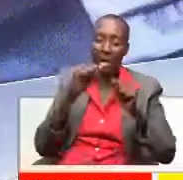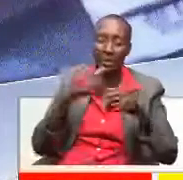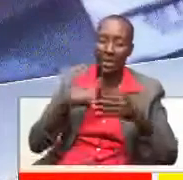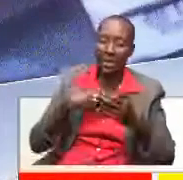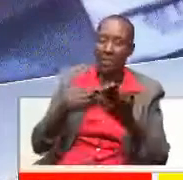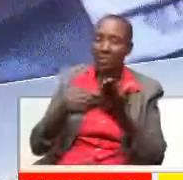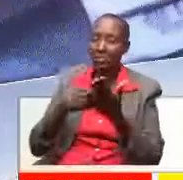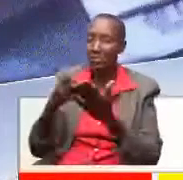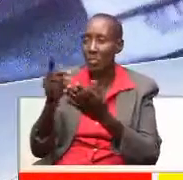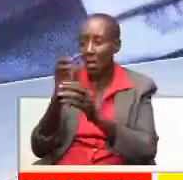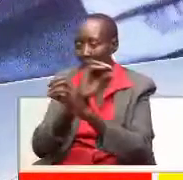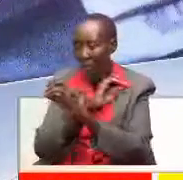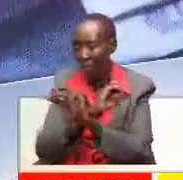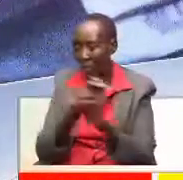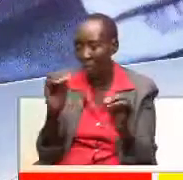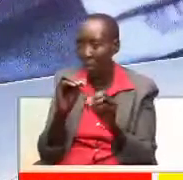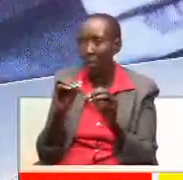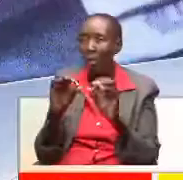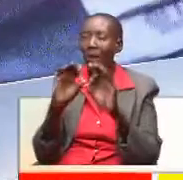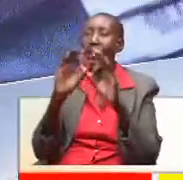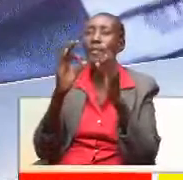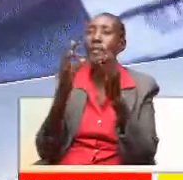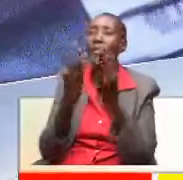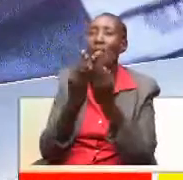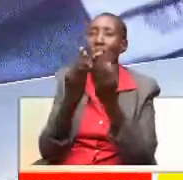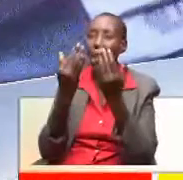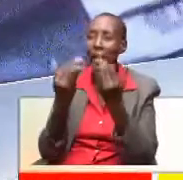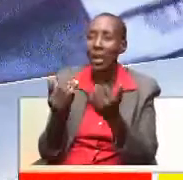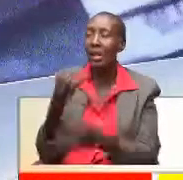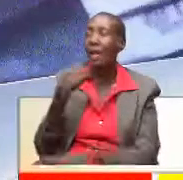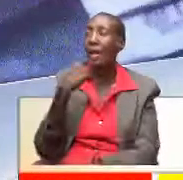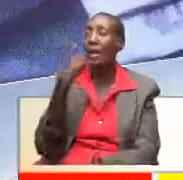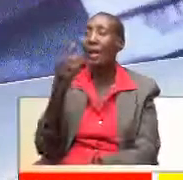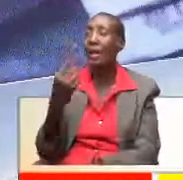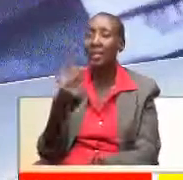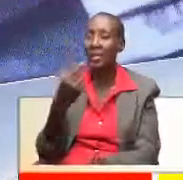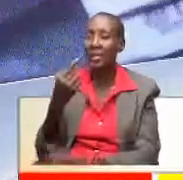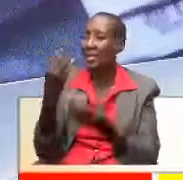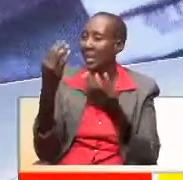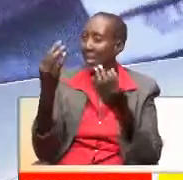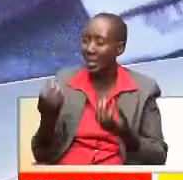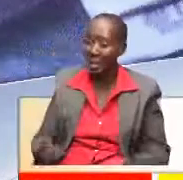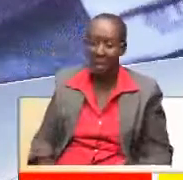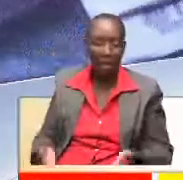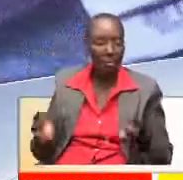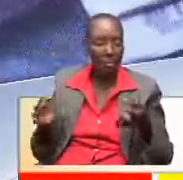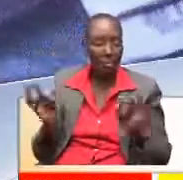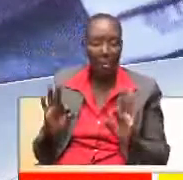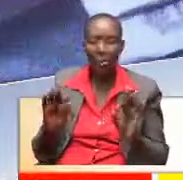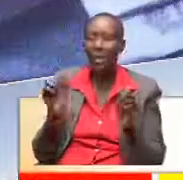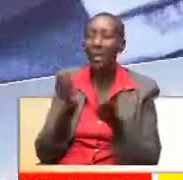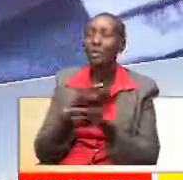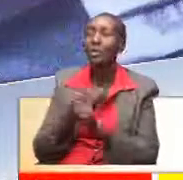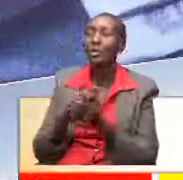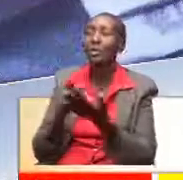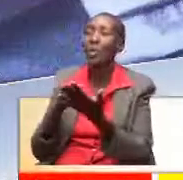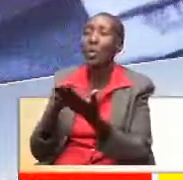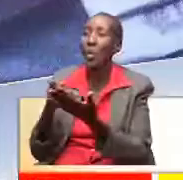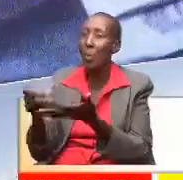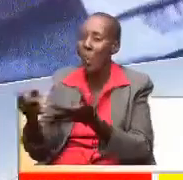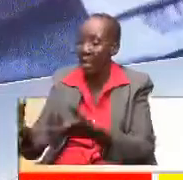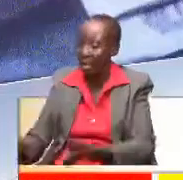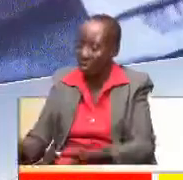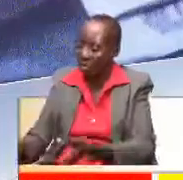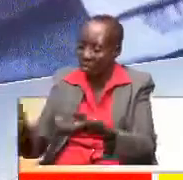deni lililosalia. Familia hiyo imesema kuwa wamekosa hela za kulipa deni hiyo ili kuchukua na